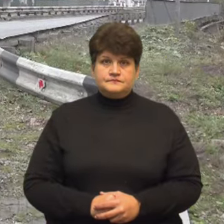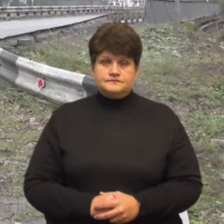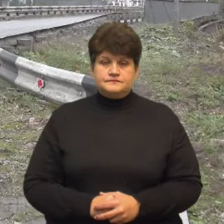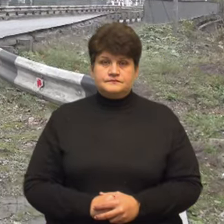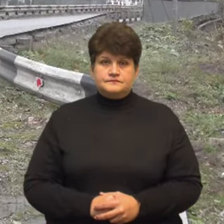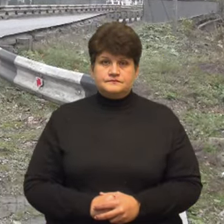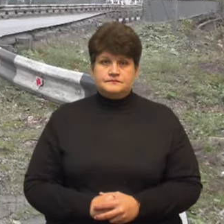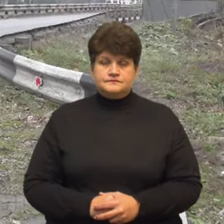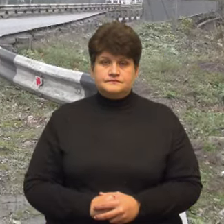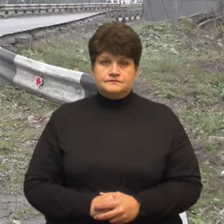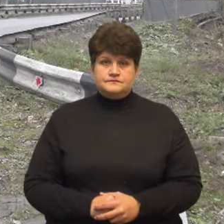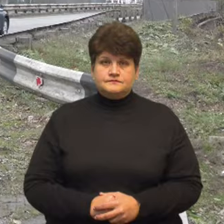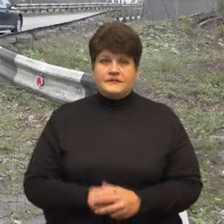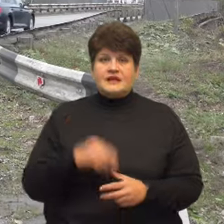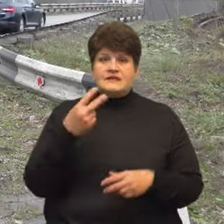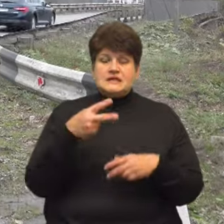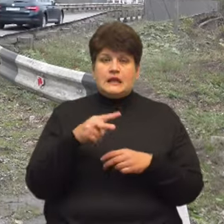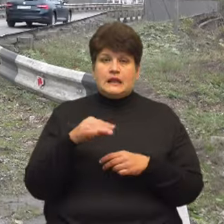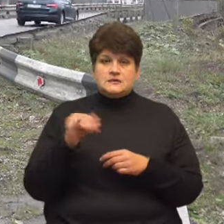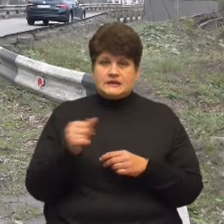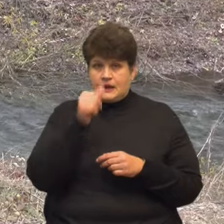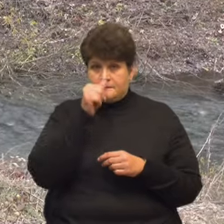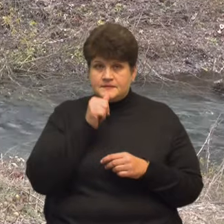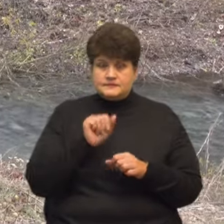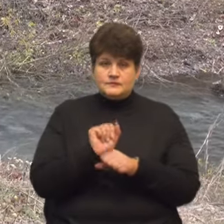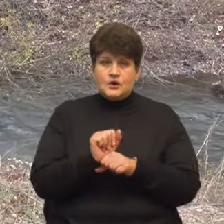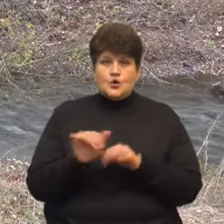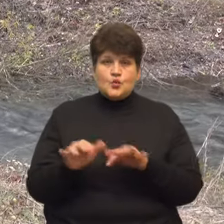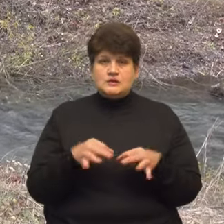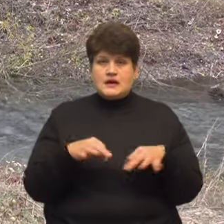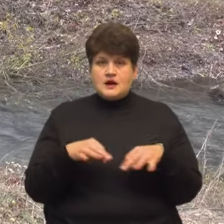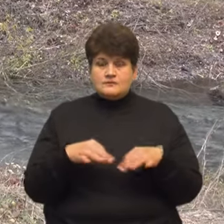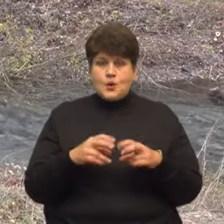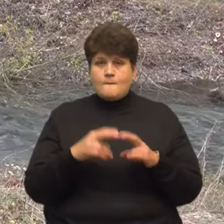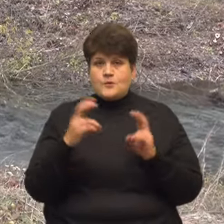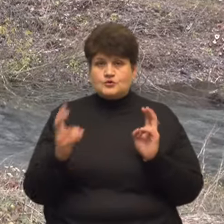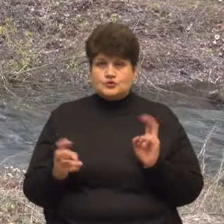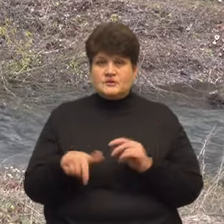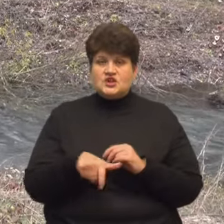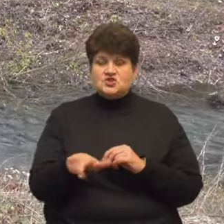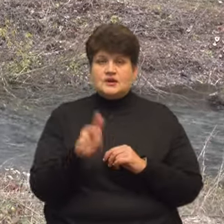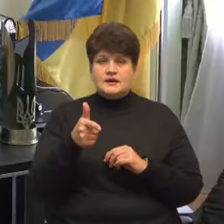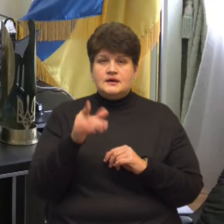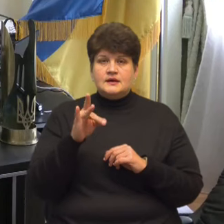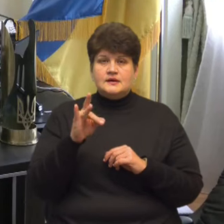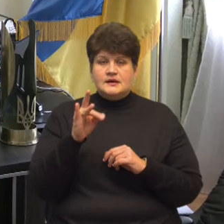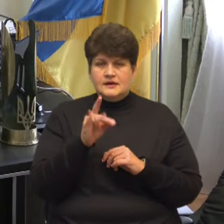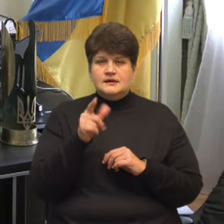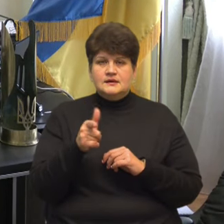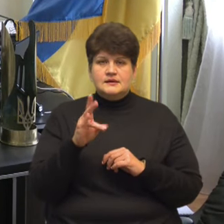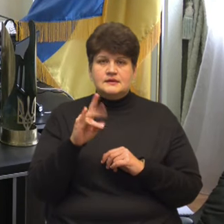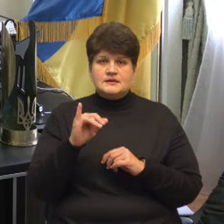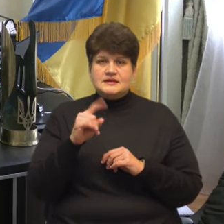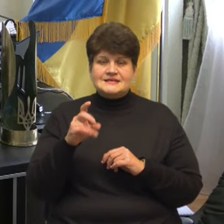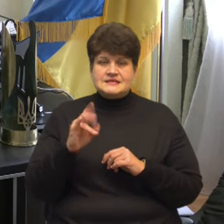Тернопіль з 20 листопада на місяць перекриють рух для транспорту мостом через річку Гнізна у Теребовлі Про це розповів голова